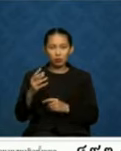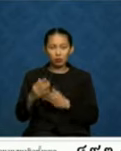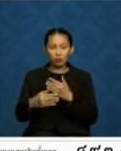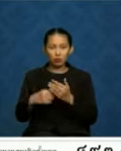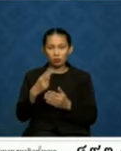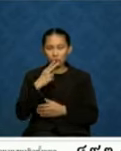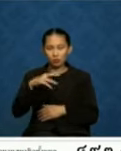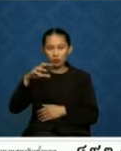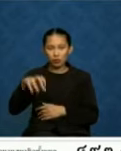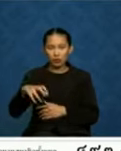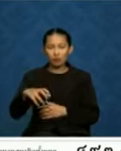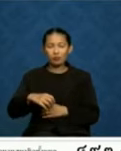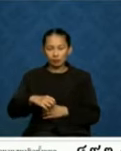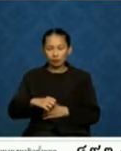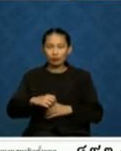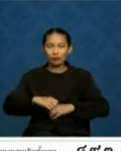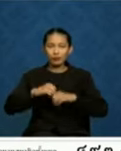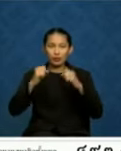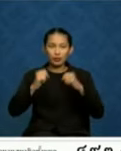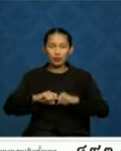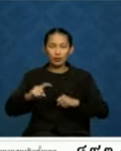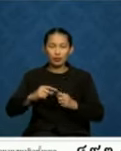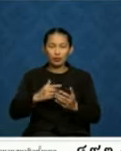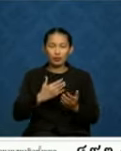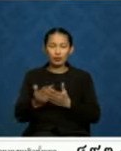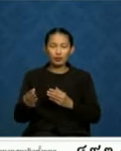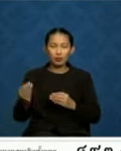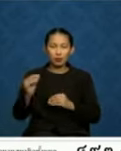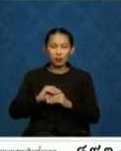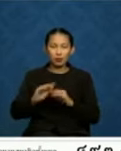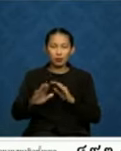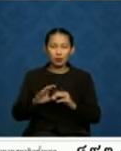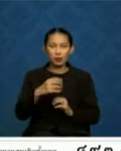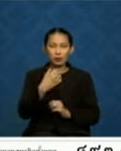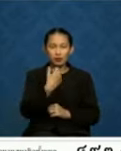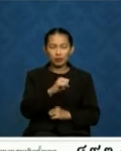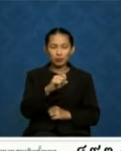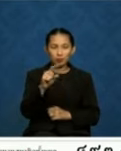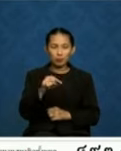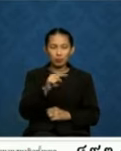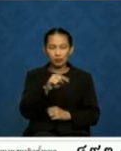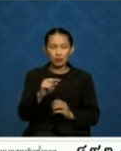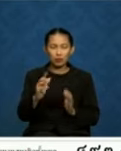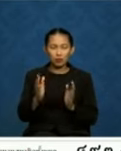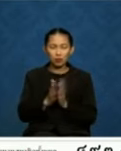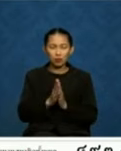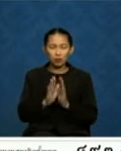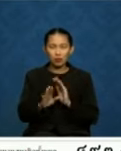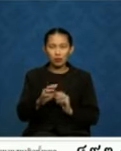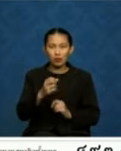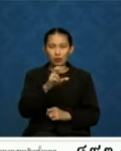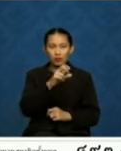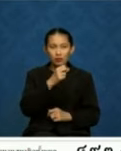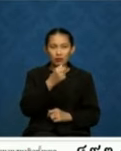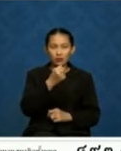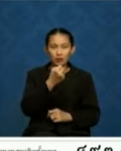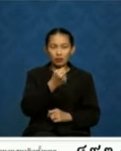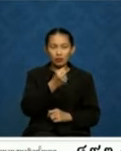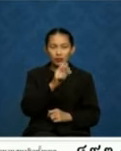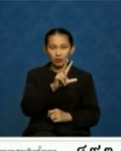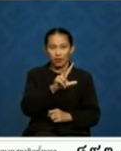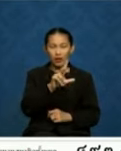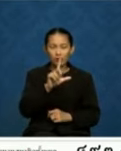ก็ตัดสินใจนะครับรับซื้อเพิ่มขึ้นอีกประมาณ 10% รวมแล้วประมาณ13ล้านกิโลกรัมนะครับซึ่ง